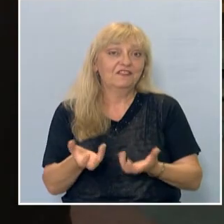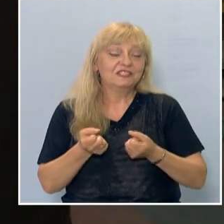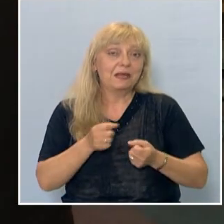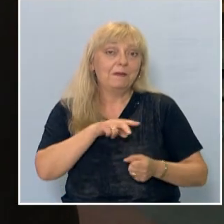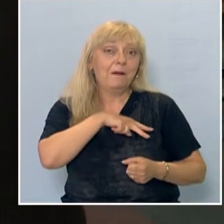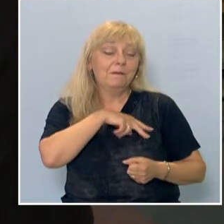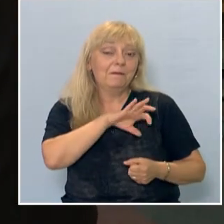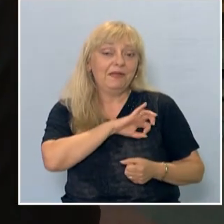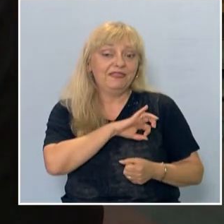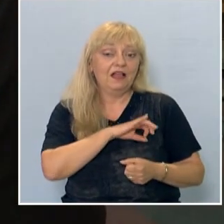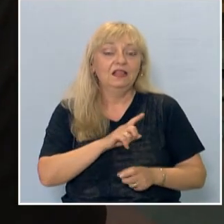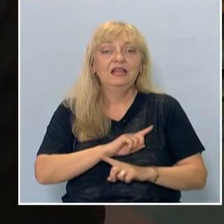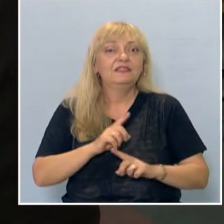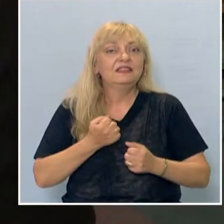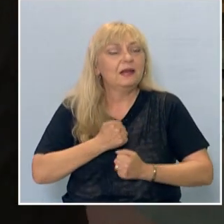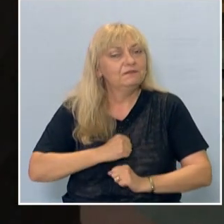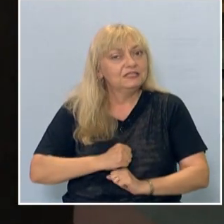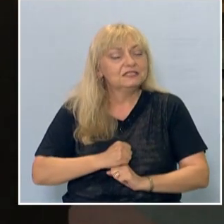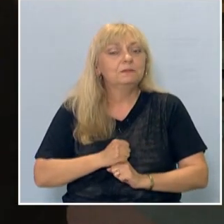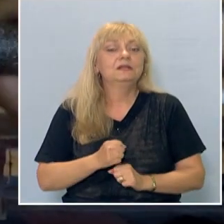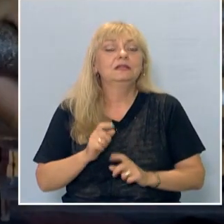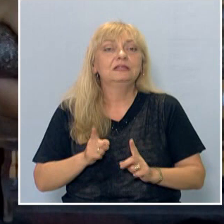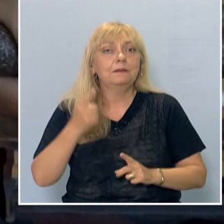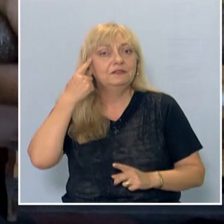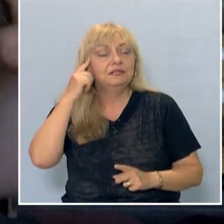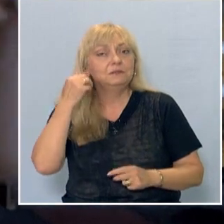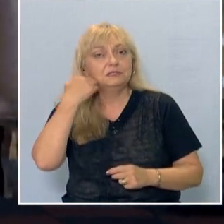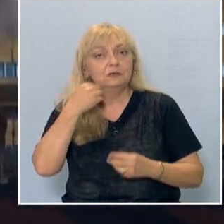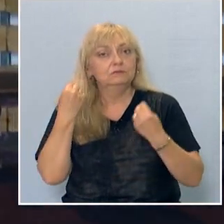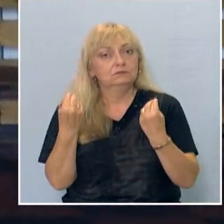се класирам за медал. Ми не трябва да се притеснявам, трябва да мисля позитивно.